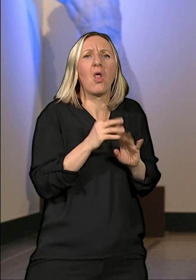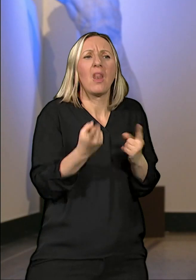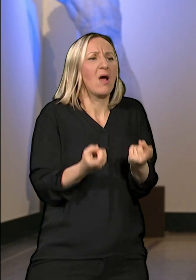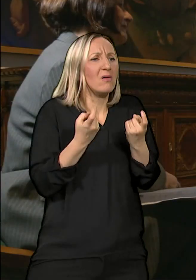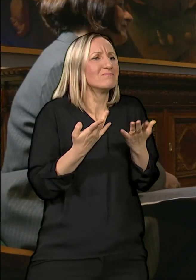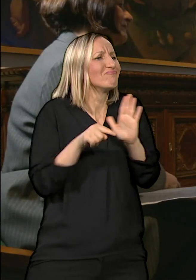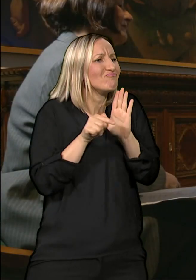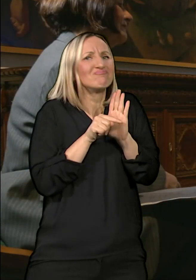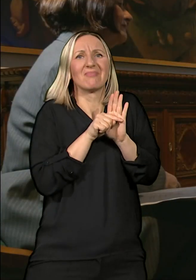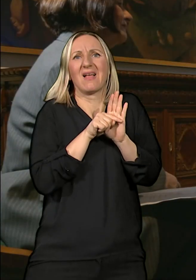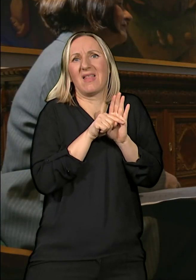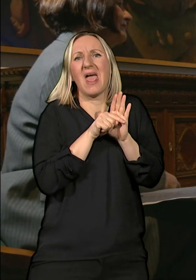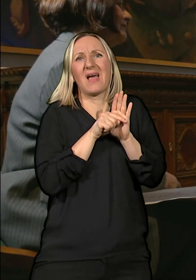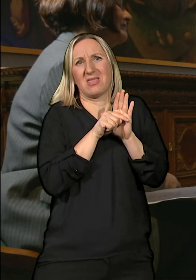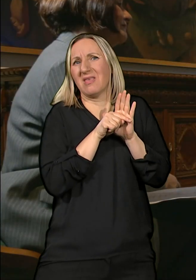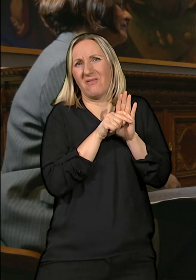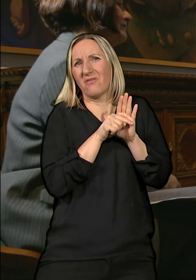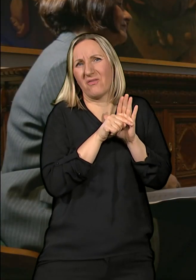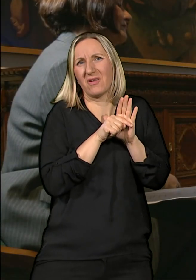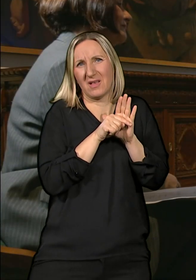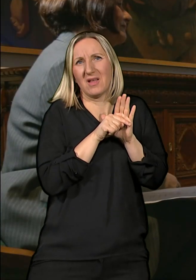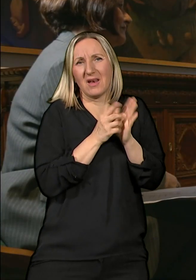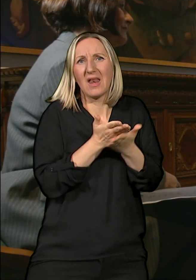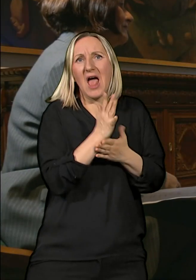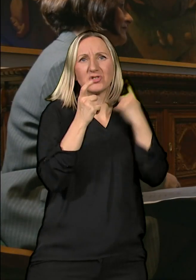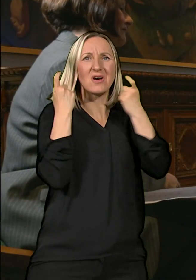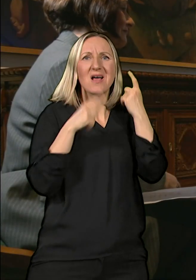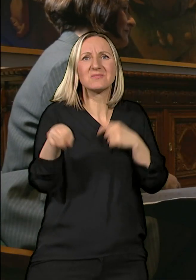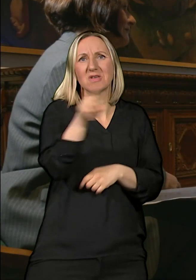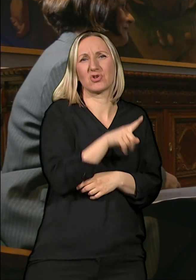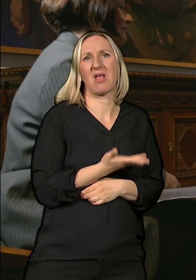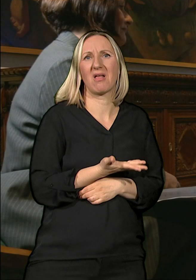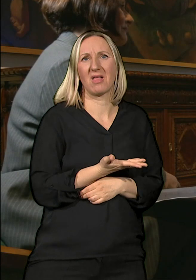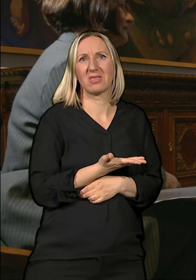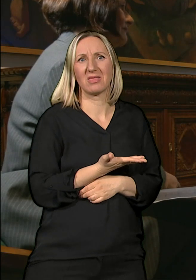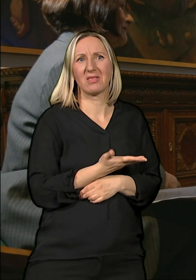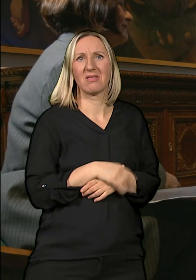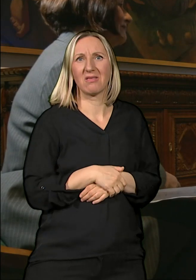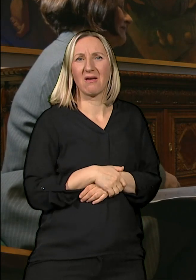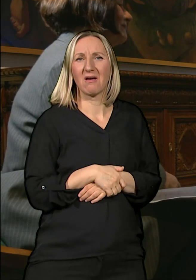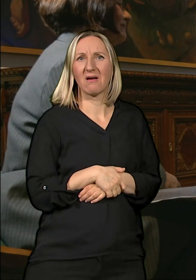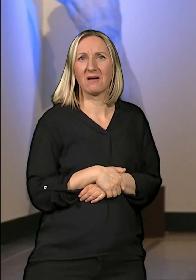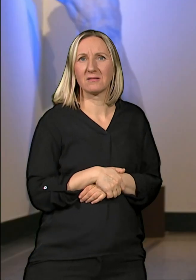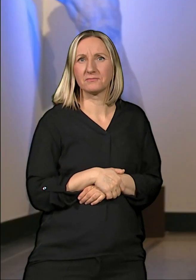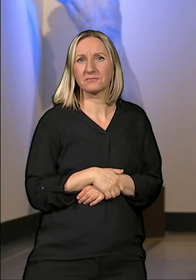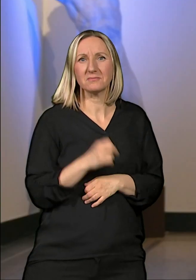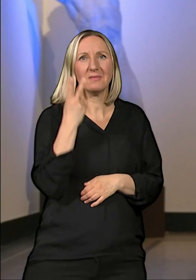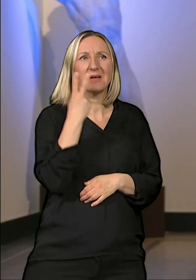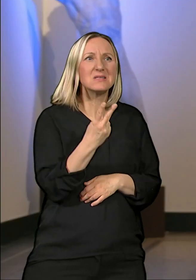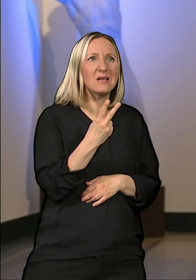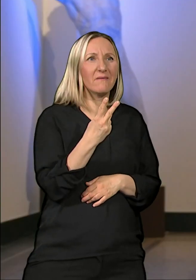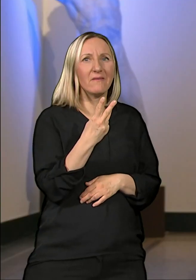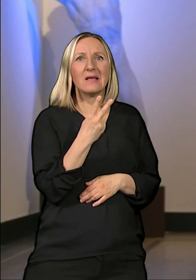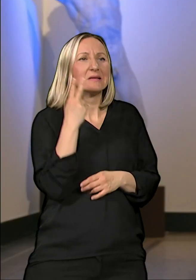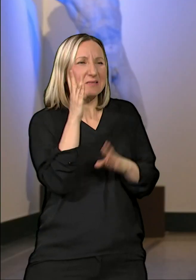destruktivni palanački način razmišljanja gde se viri kroz ključaonicu, gde